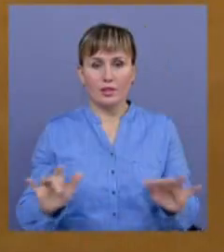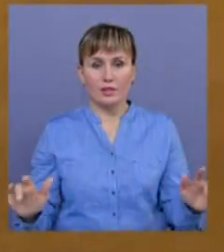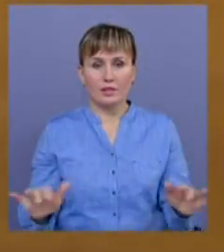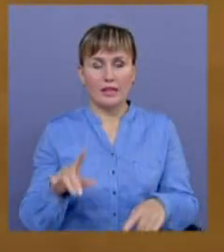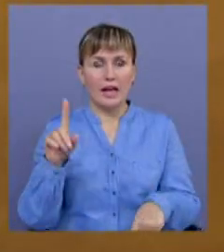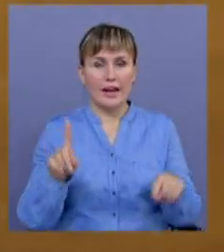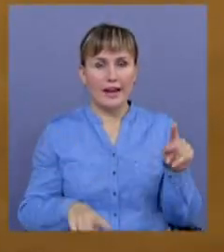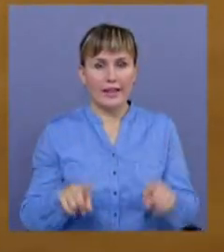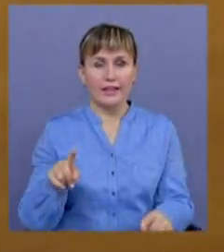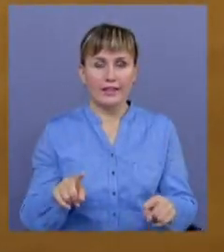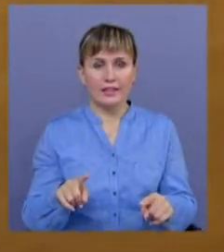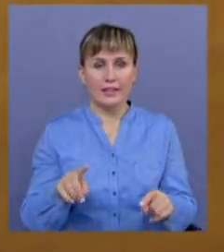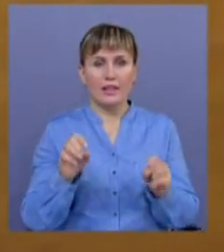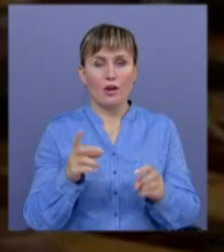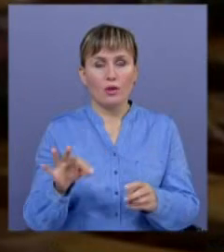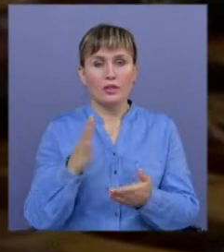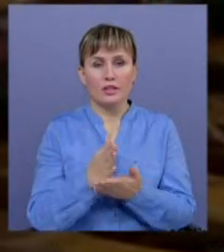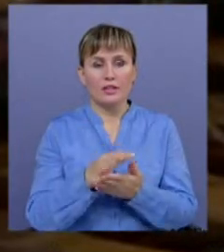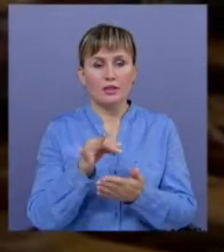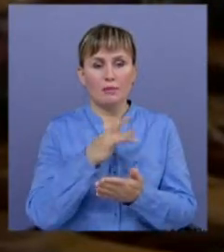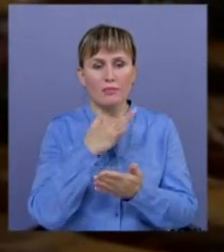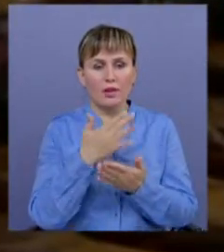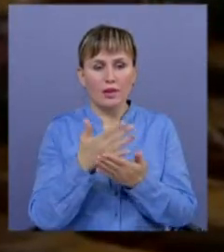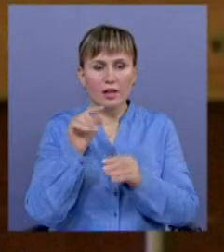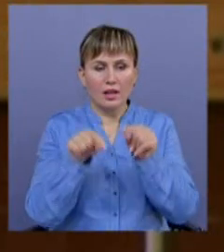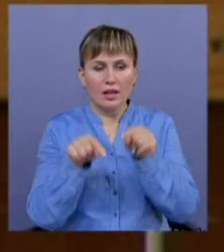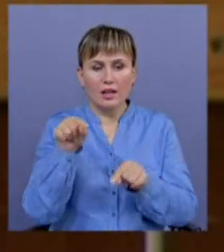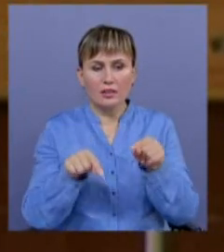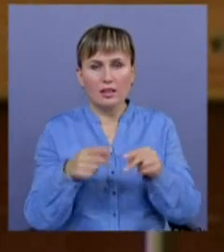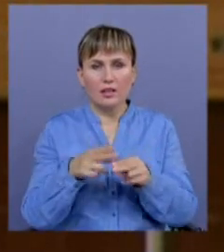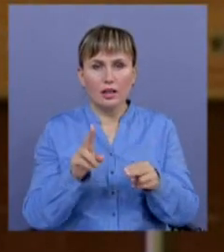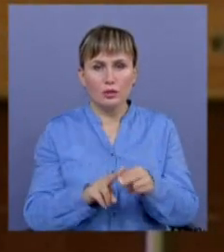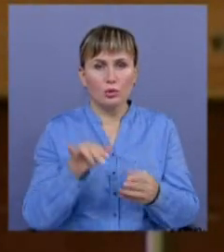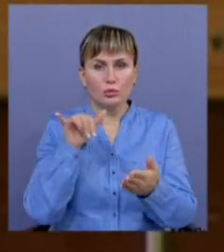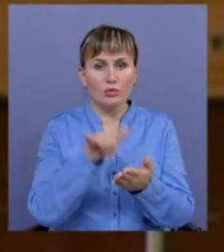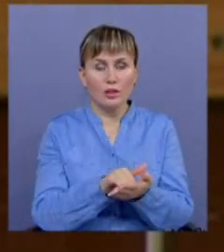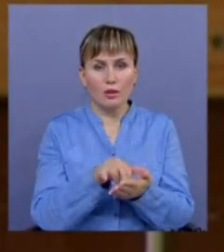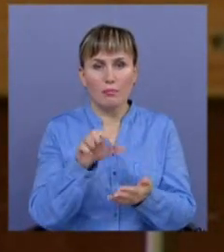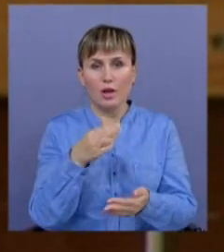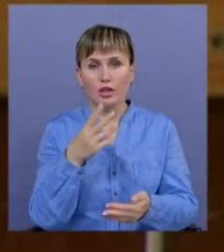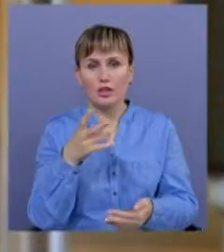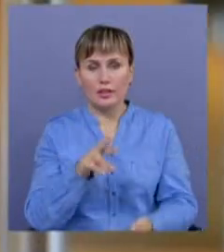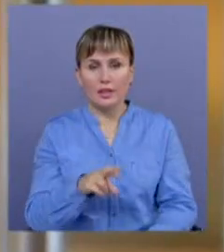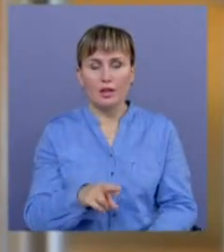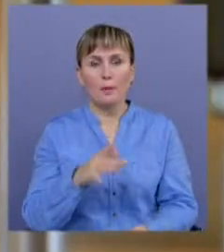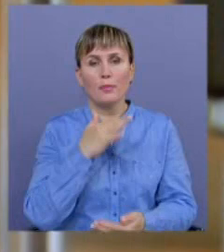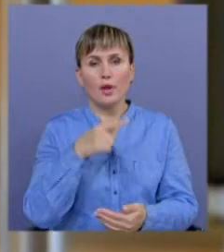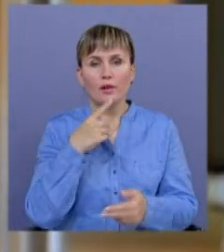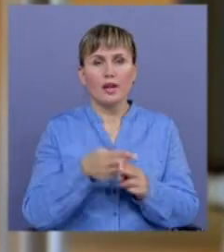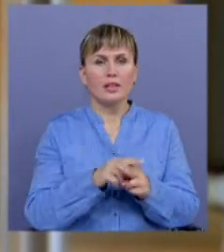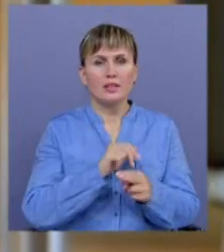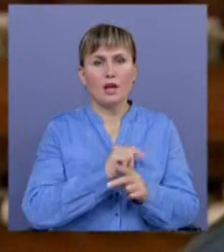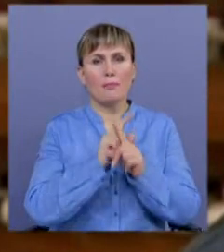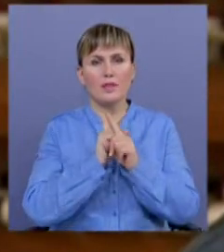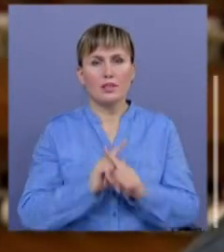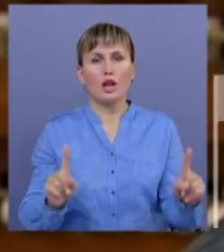редчайшем инструменте – карильоне. Он состоит из многочисленных колоколов, которые обычно установлены в башне. Многие говорят, это самое